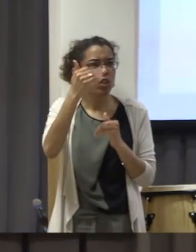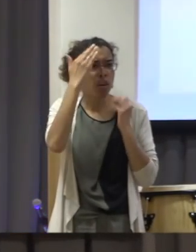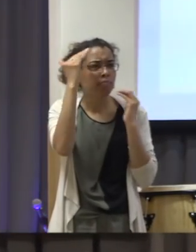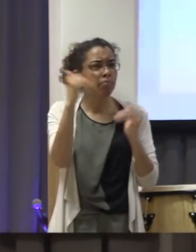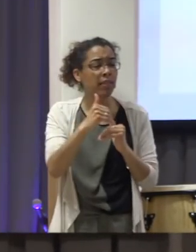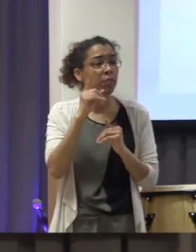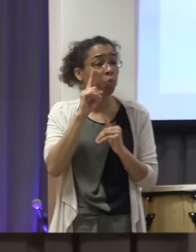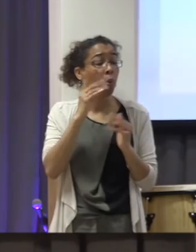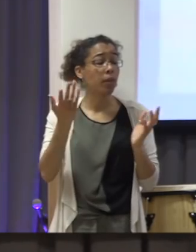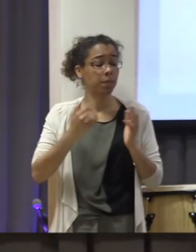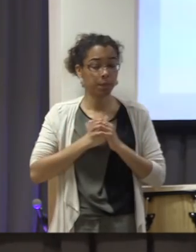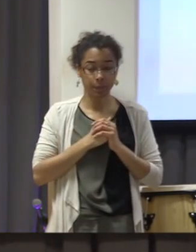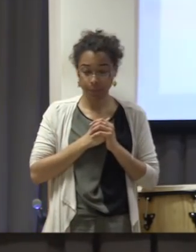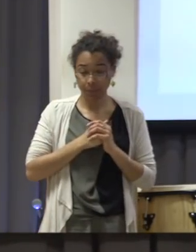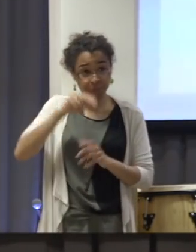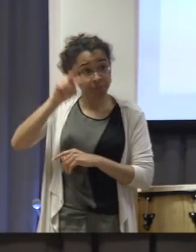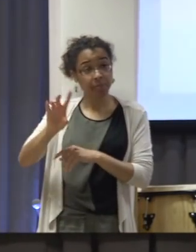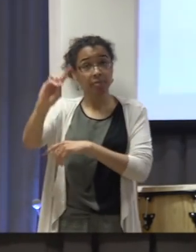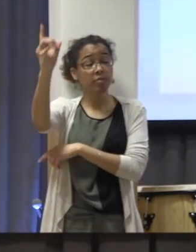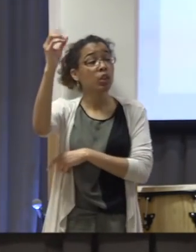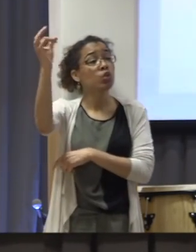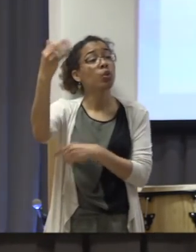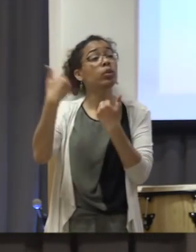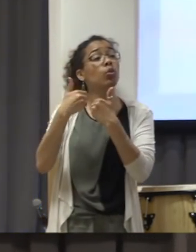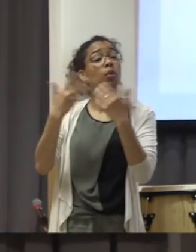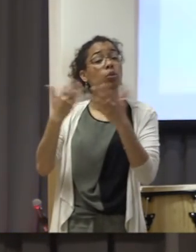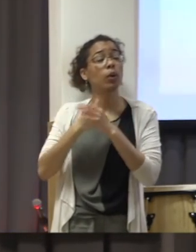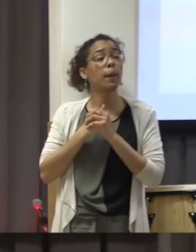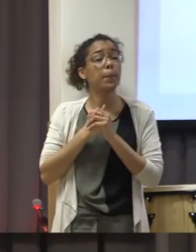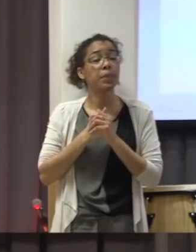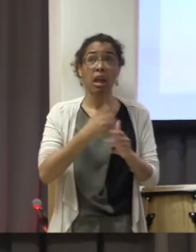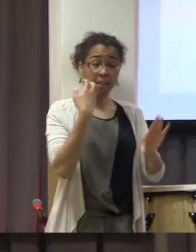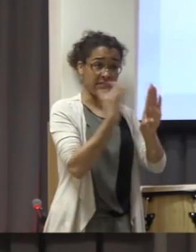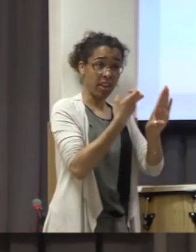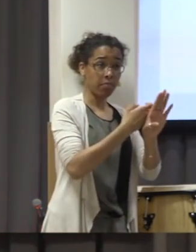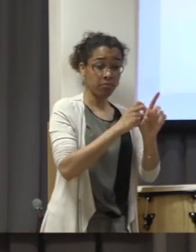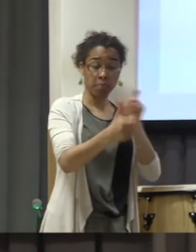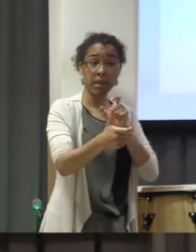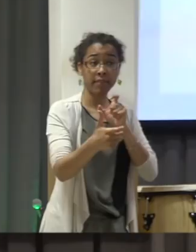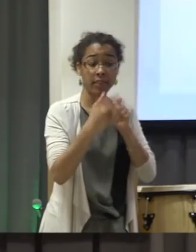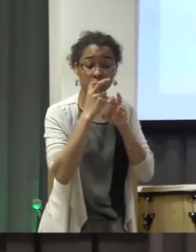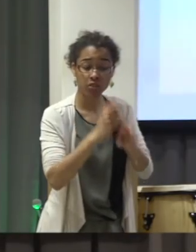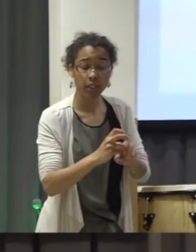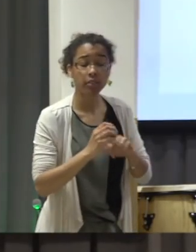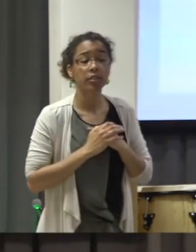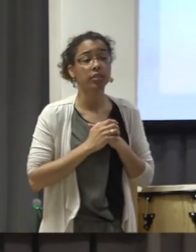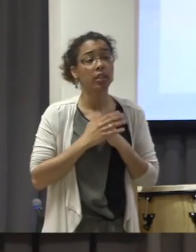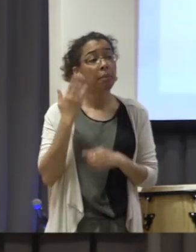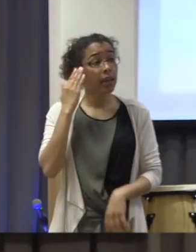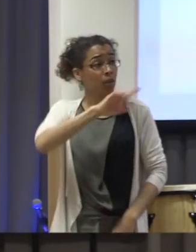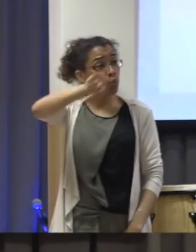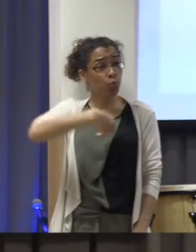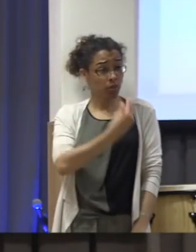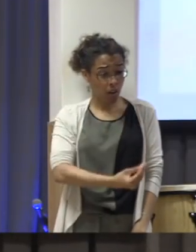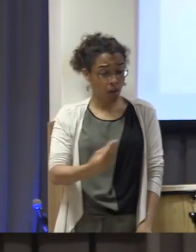l'enfant de Dieu, c'est vrai que Dieu dit, demande, frappe, tu cherches. Mais tout enfant que nous